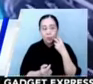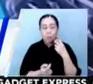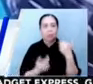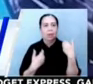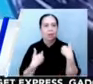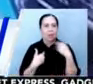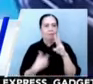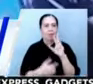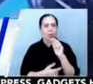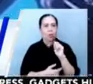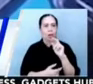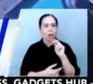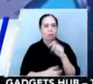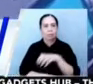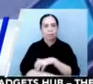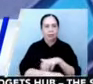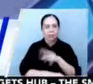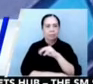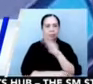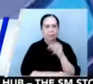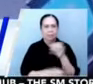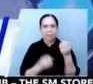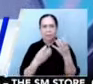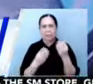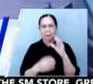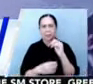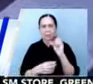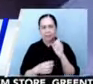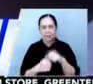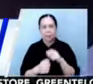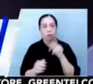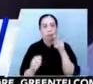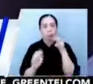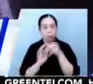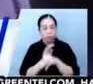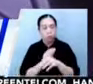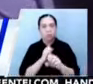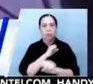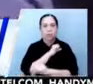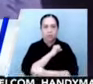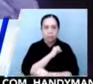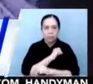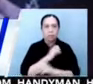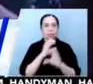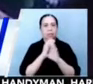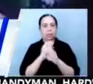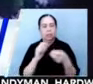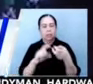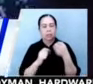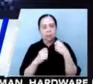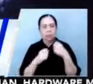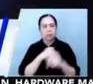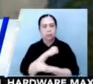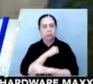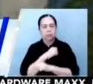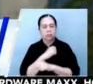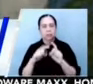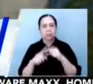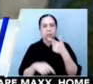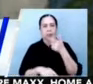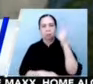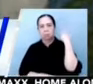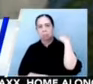arrest sa Makati at Maynila para sa kasong frustrated murder, robbery at carnapping. Tinamaan siya sa likod, sa bandang likod.